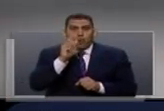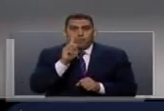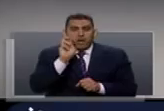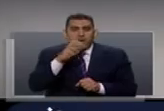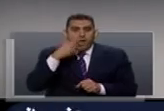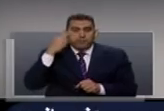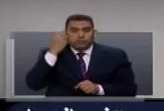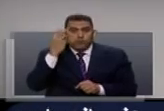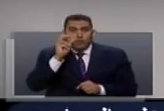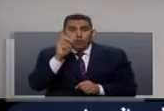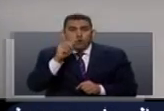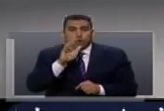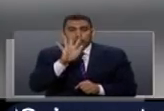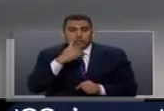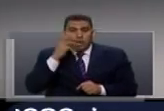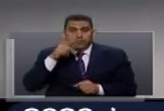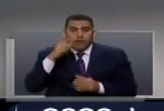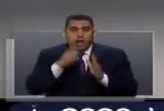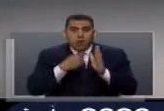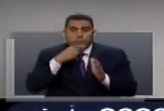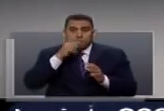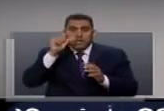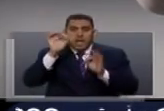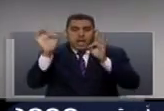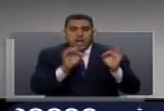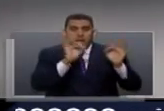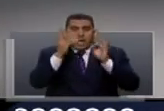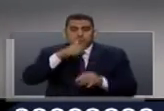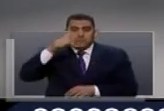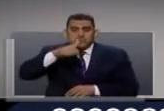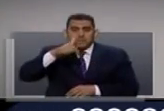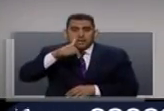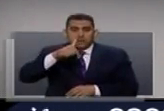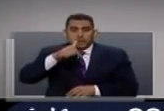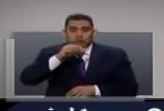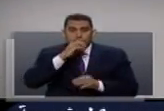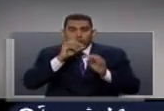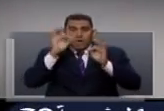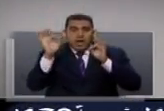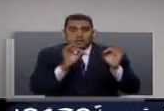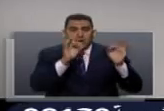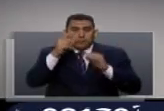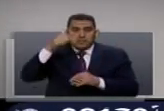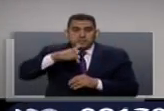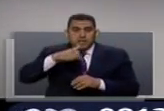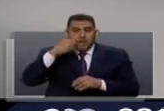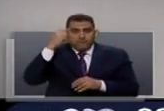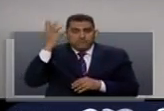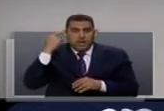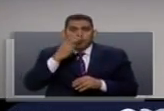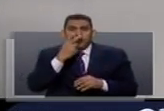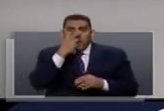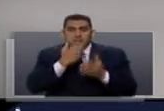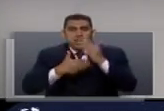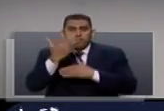معيض مثقف قريش لما قال ان دي اساطير الاولين نزلت في ست ايات من القران بترد عل كل الايات اللي نزلت ترد على فكره